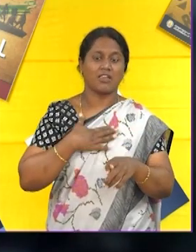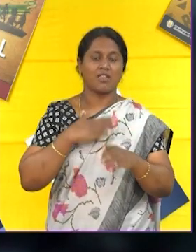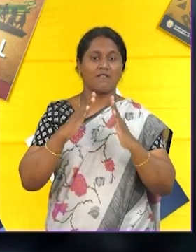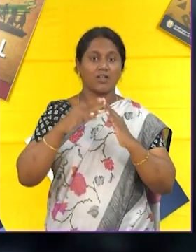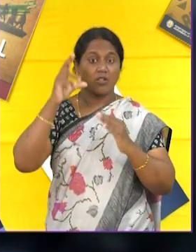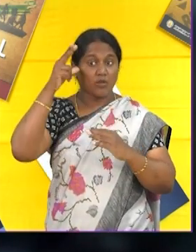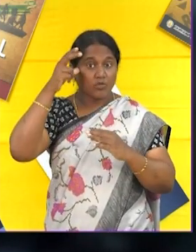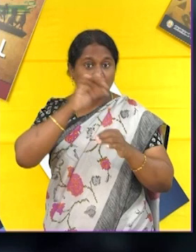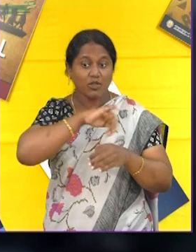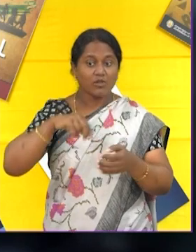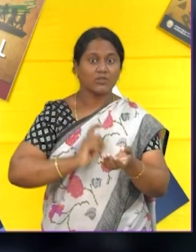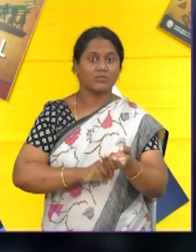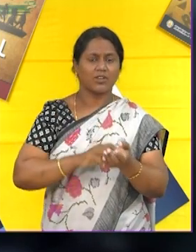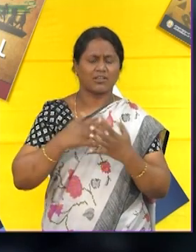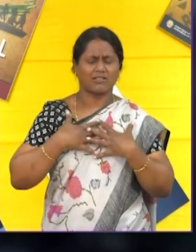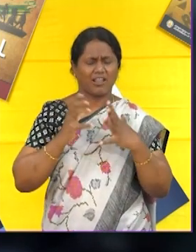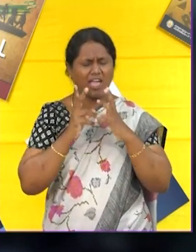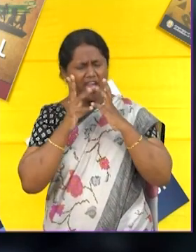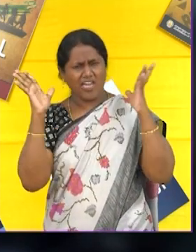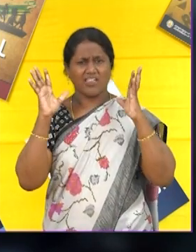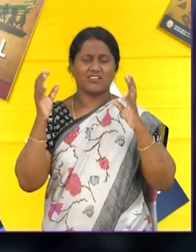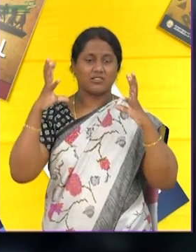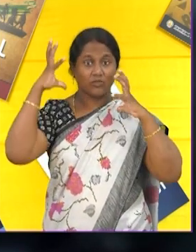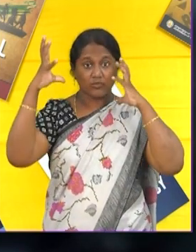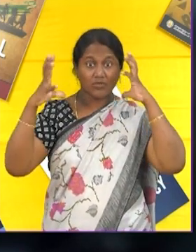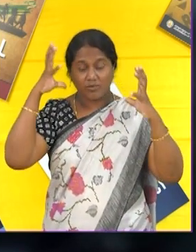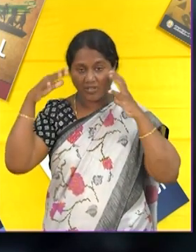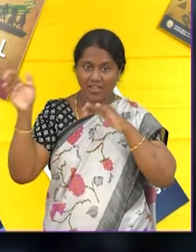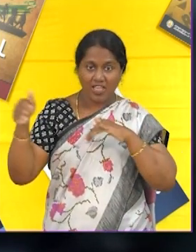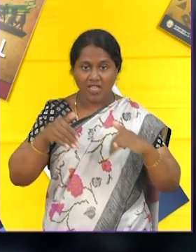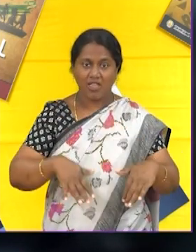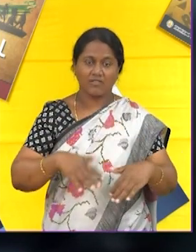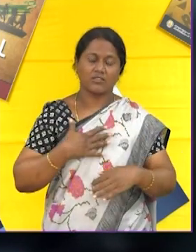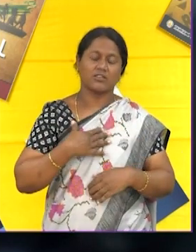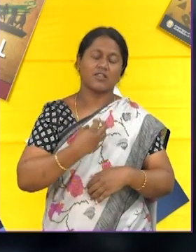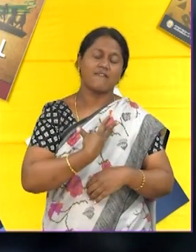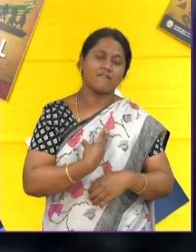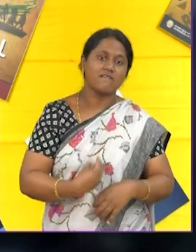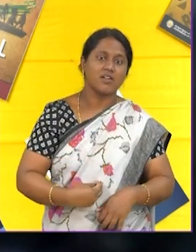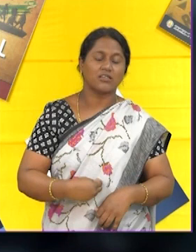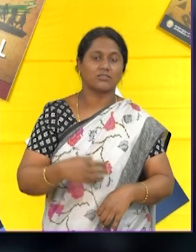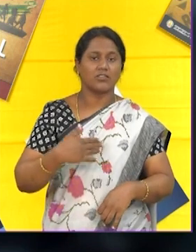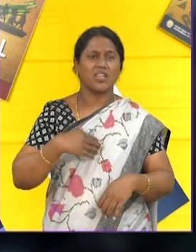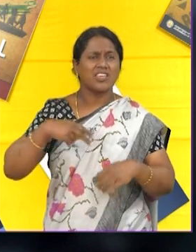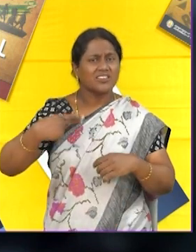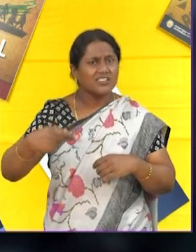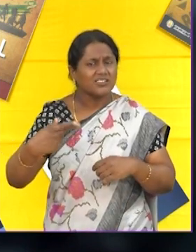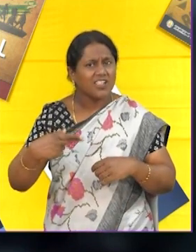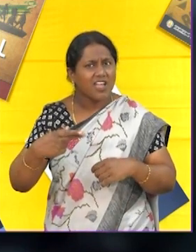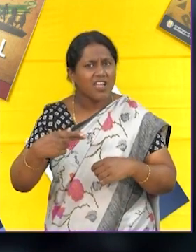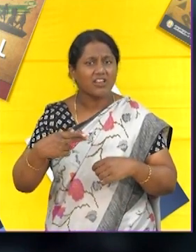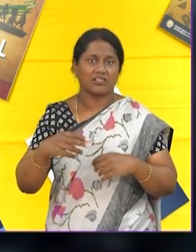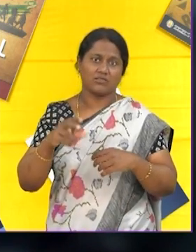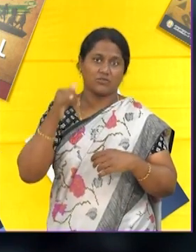மிஸ் அண்டர்ஸ்டாண்டிங்ஸ் ஏற்படுத்திருச்சு. ஐ எம் சாரி, நான் ரொம்ப வருந்துறேன். ஐ டிண்ட் ஜஸ்ட் லெட் இட் கீப் ஆன் வாக்கிங். இப்படியே